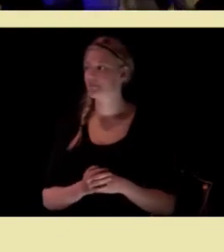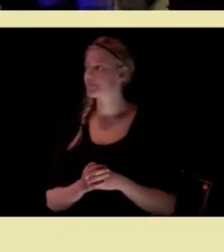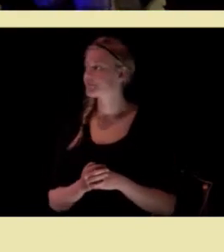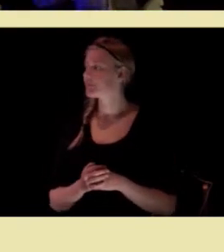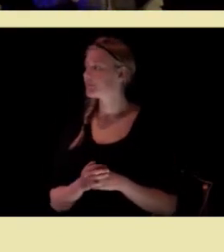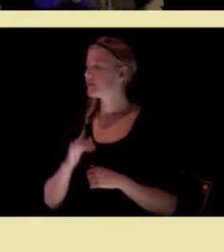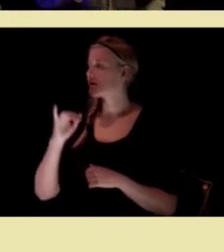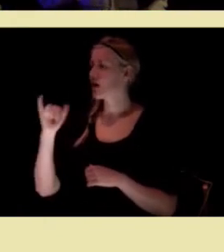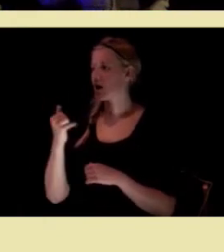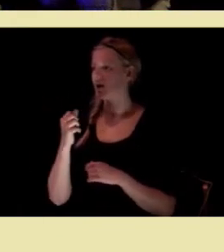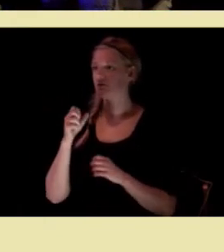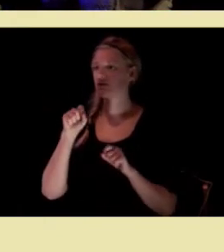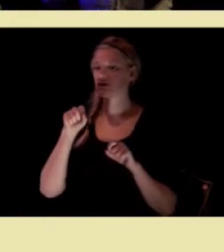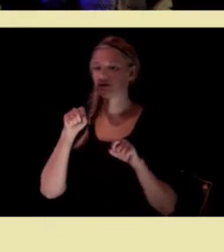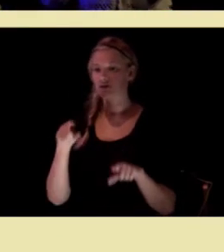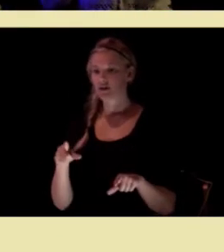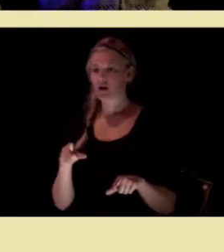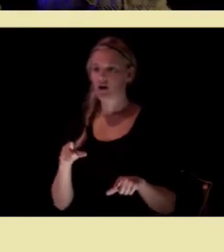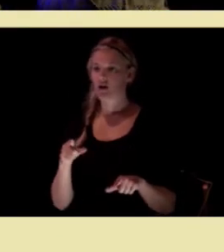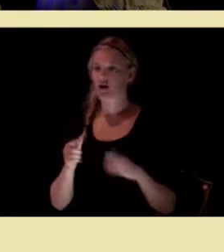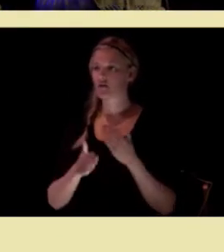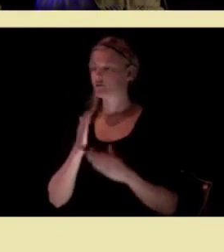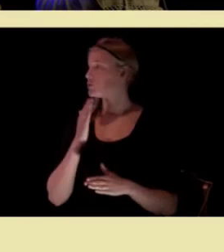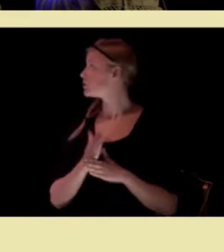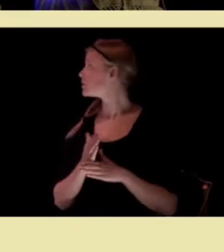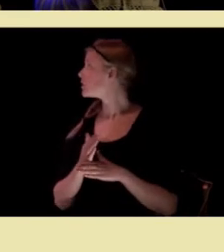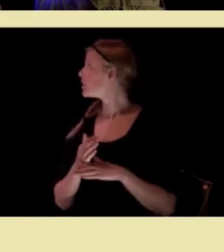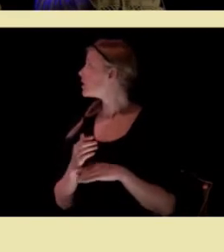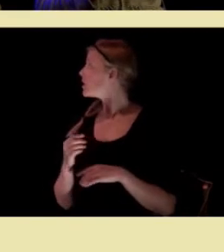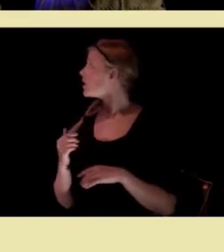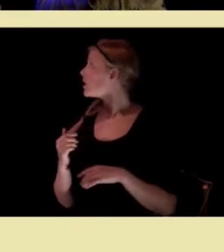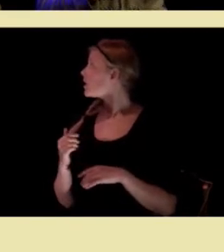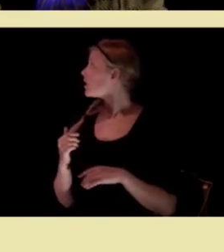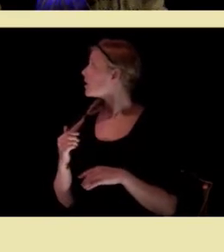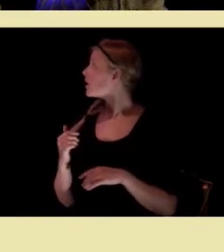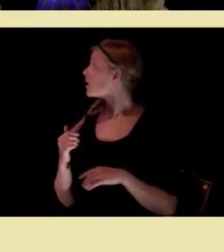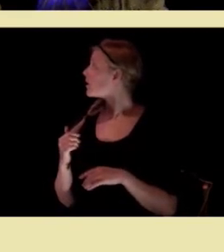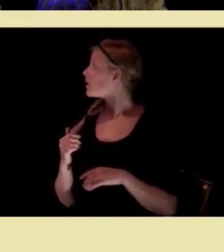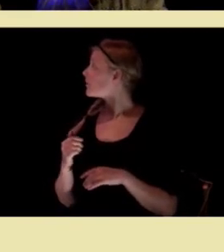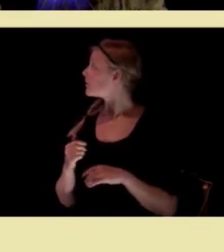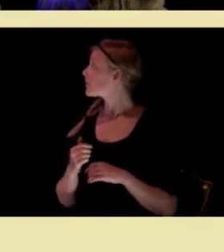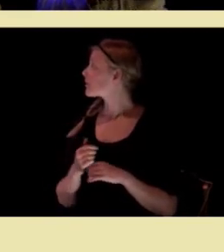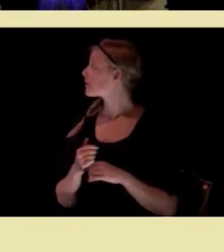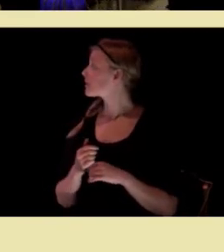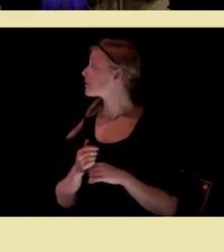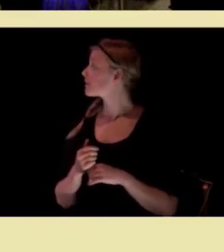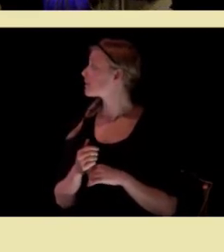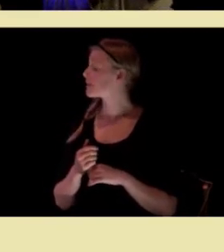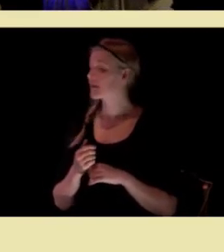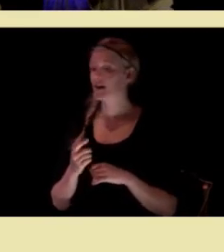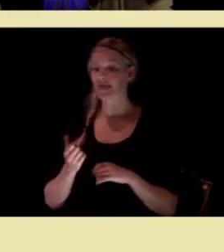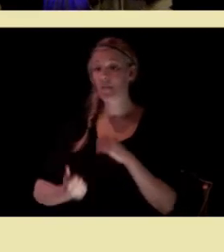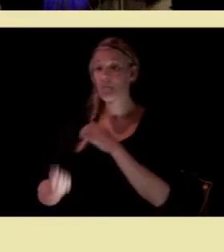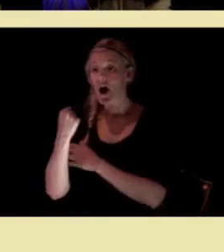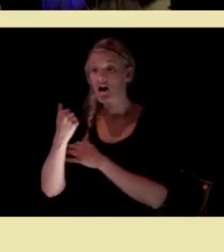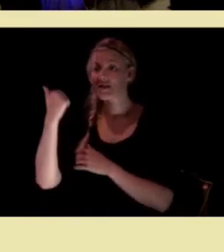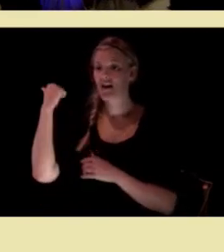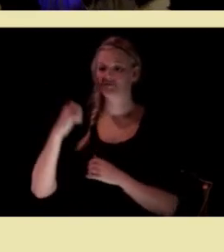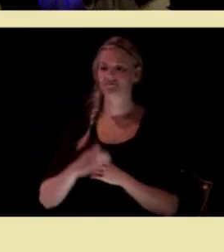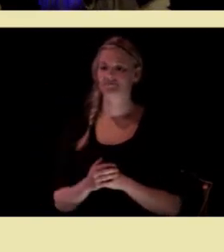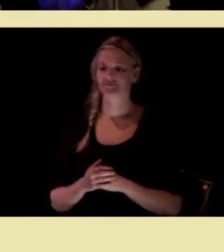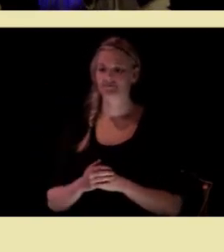Ok, så da skal vi straks runde av inn på råd, men ja, sant, det nå briefer vi litt. Det viktig, det makta.